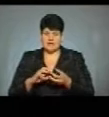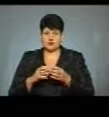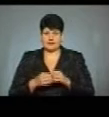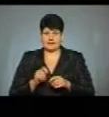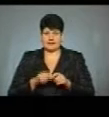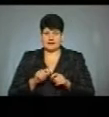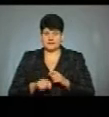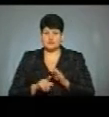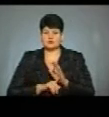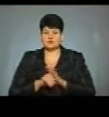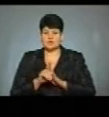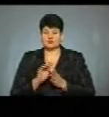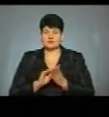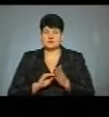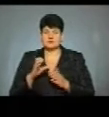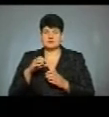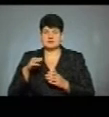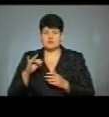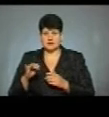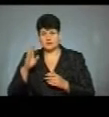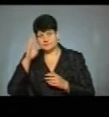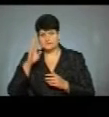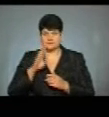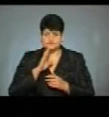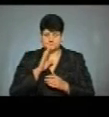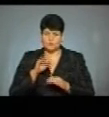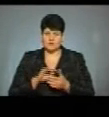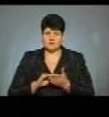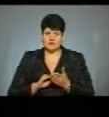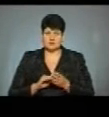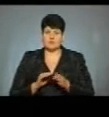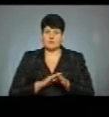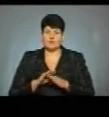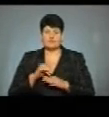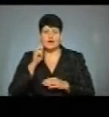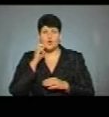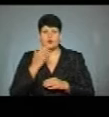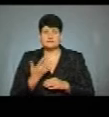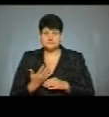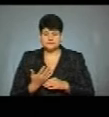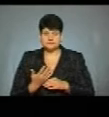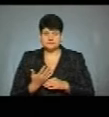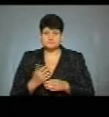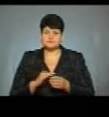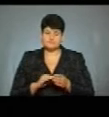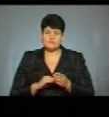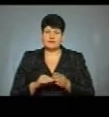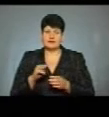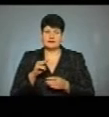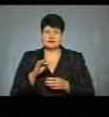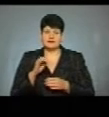тестів. Спочатку пишемо стать або жінка, або чоловік, потім пишемо повних років, тоді пишемо тиск